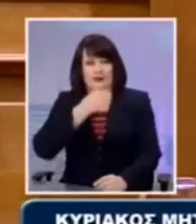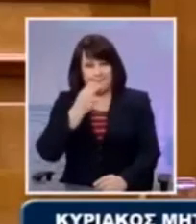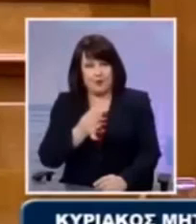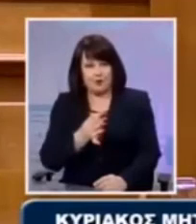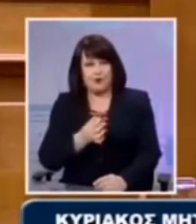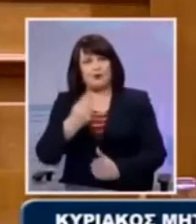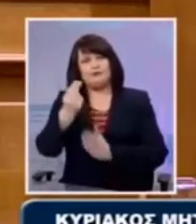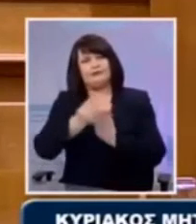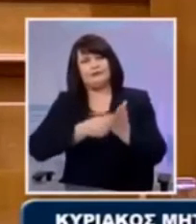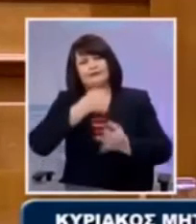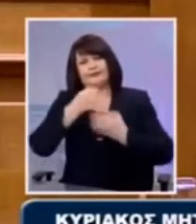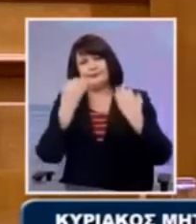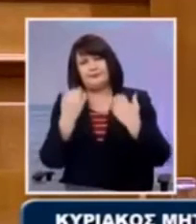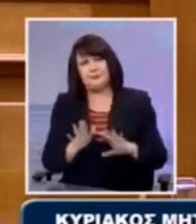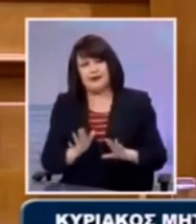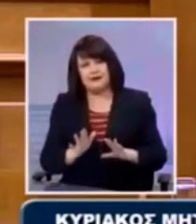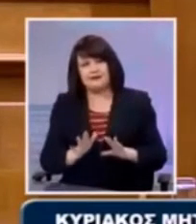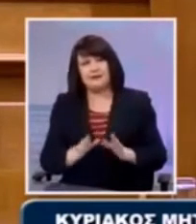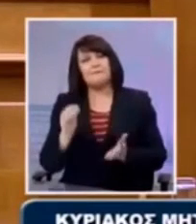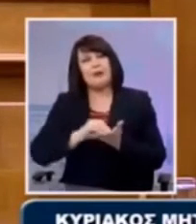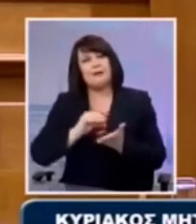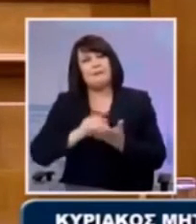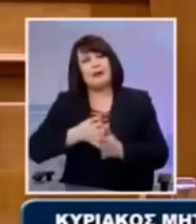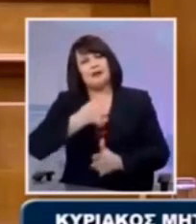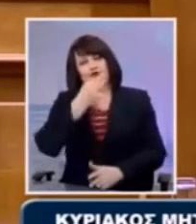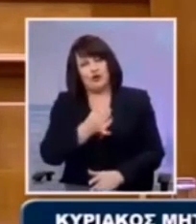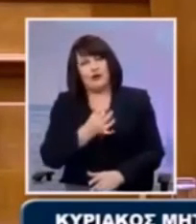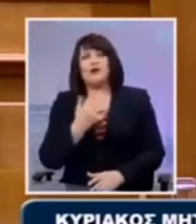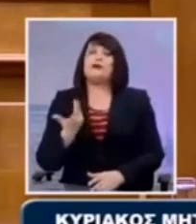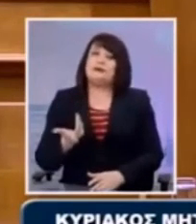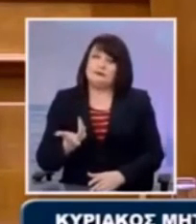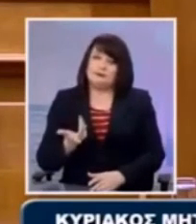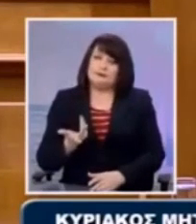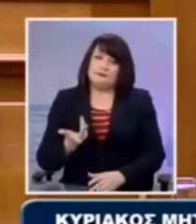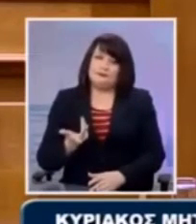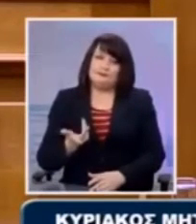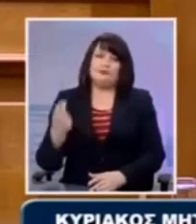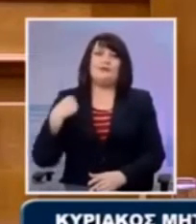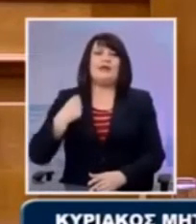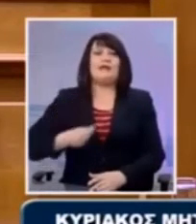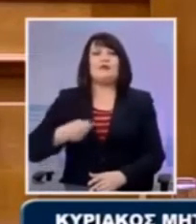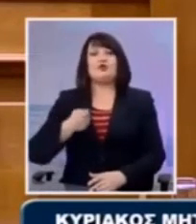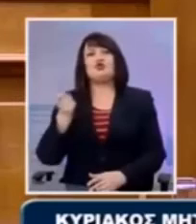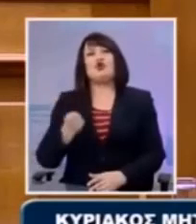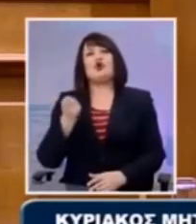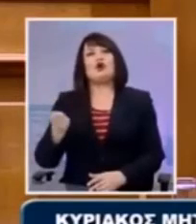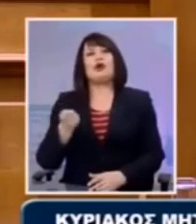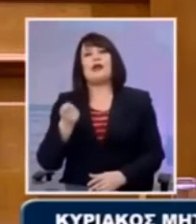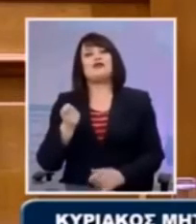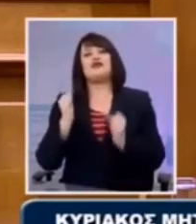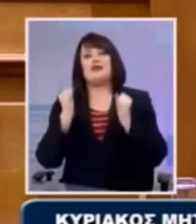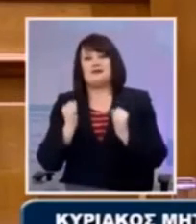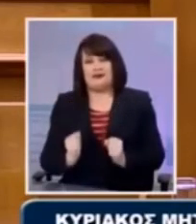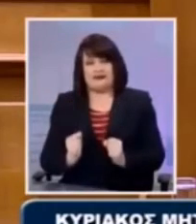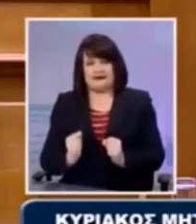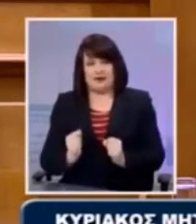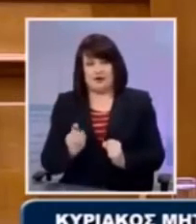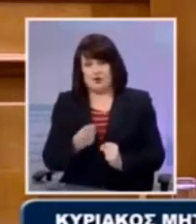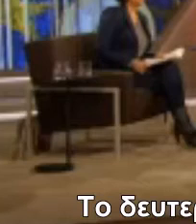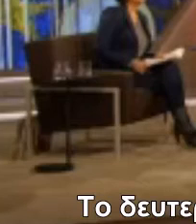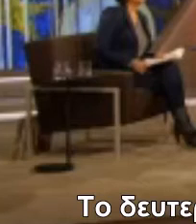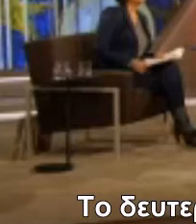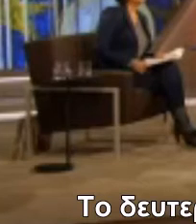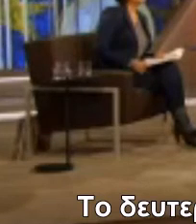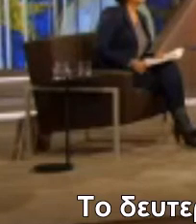το έχω πει πολλές φορές, σας το επαναλαμβάνω και σήμερα. Το δημόσιο χρέος δεν είναι το πιο θεμελιώδες πρόβλημα της ελληνικής